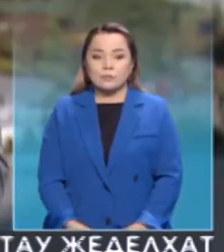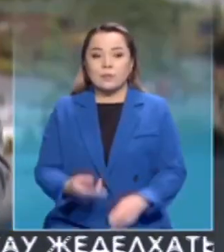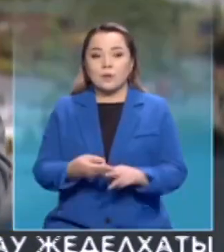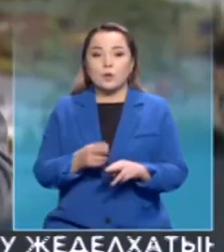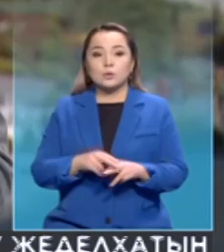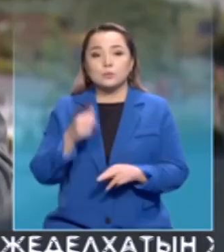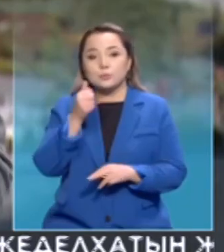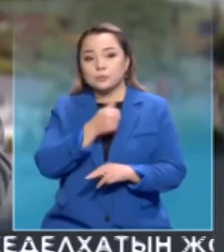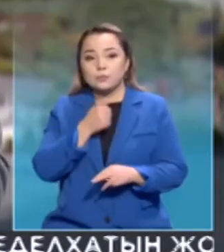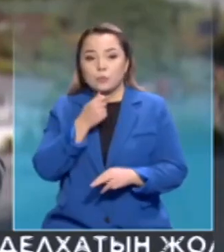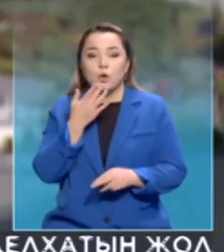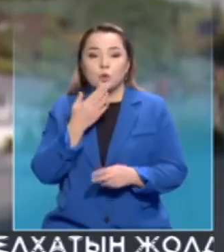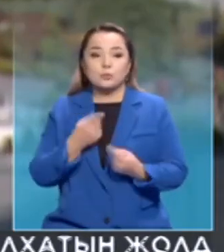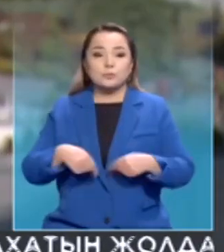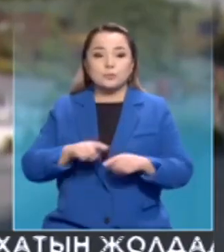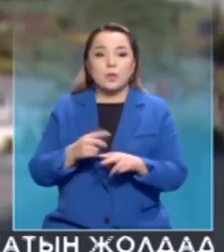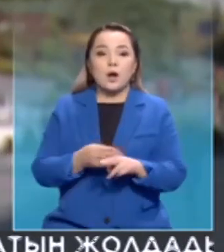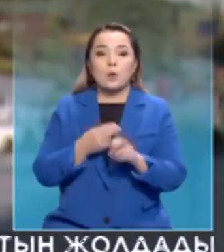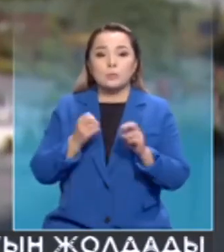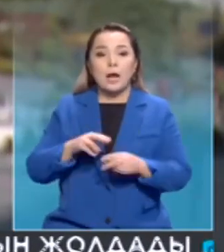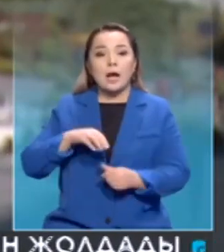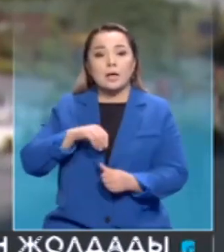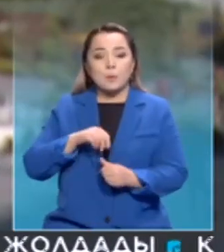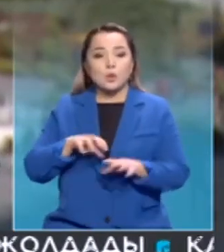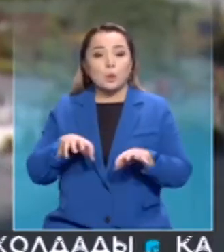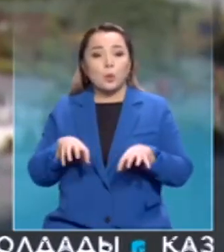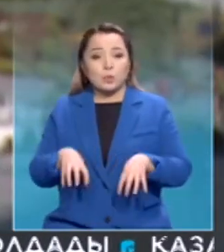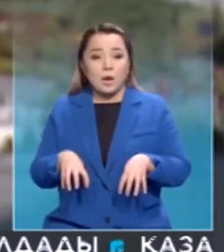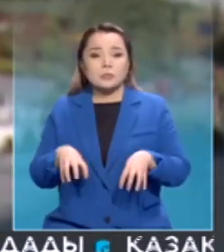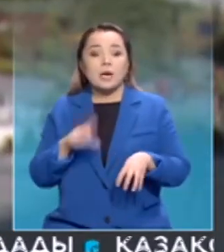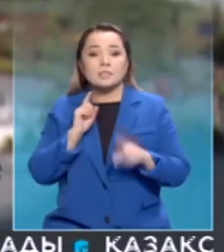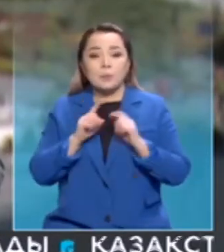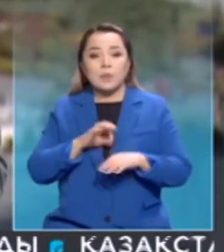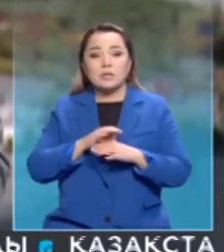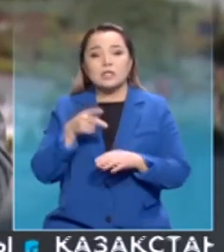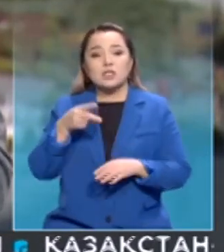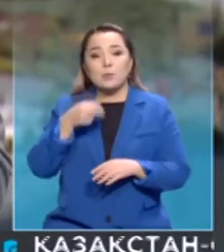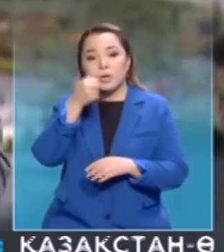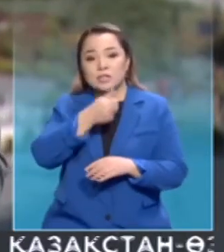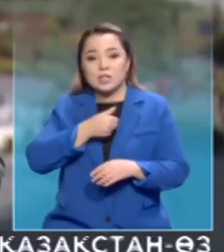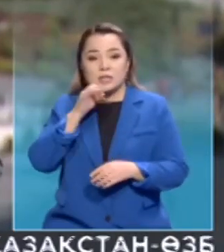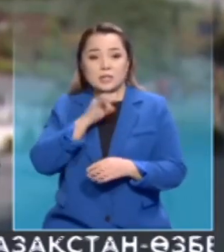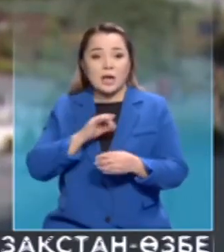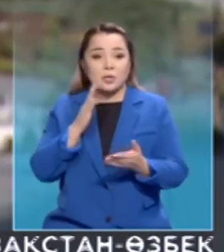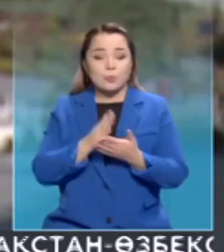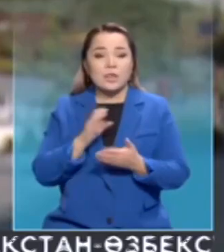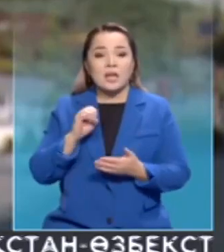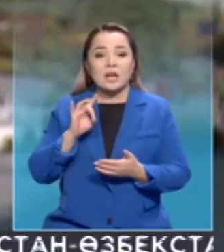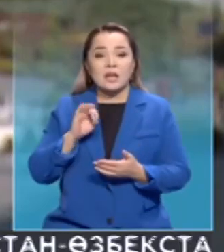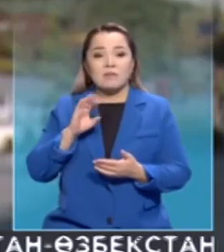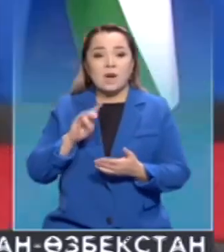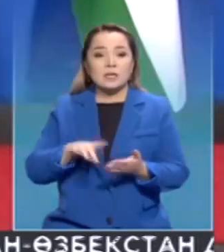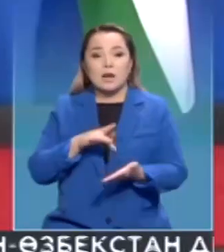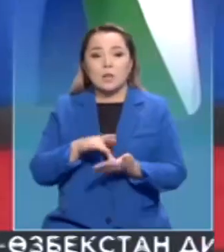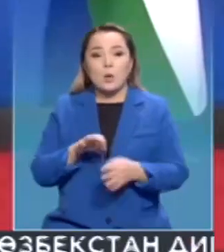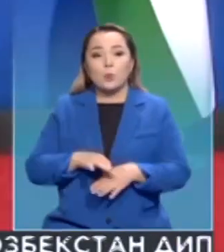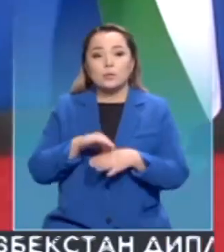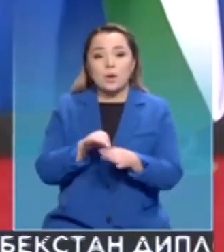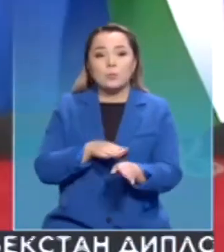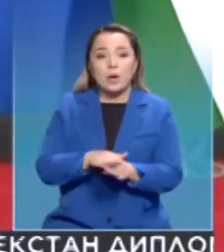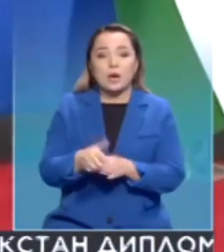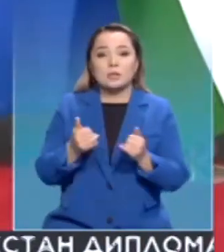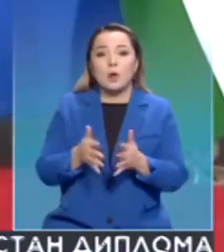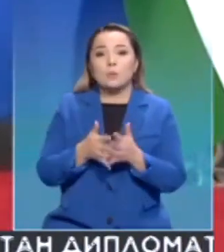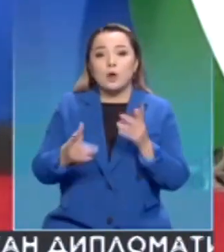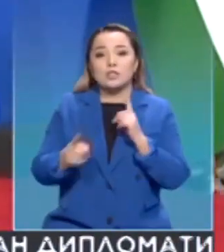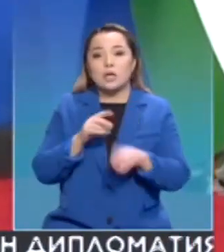Биыл ұжымдық қауіпсіздік туралы шарт ұйымына Армения төраға. Саммиттің 2000 жылдық тарихы бар ел астанасы Ереван қаласында өтуі де содан. Алқалы